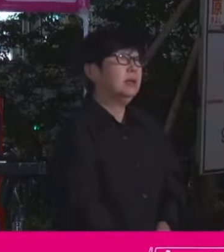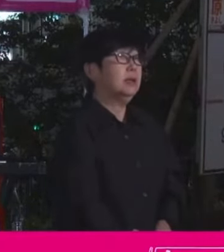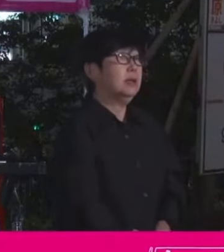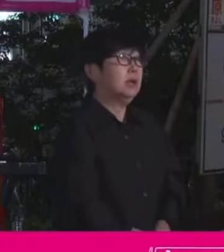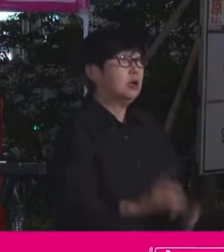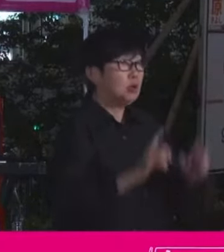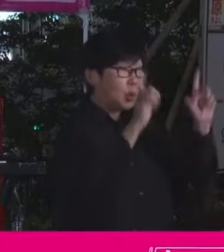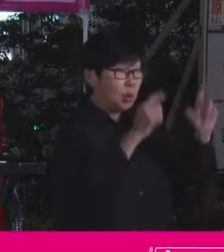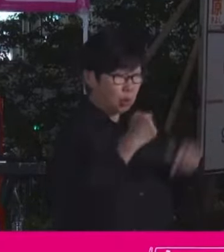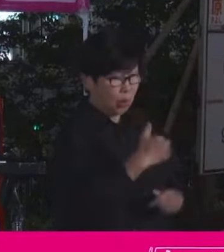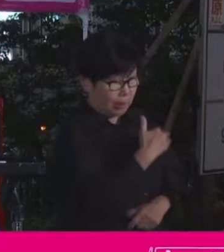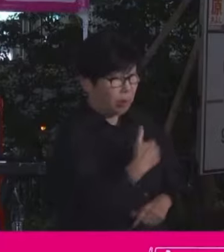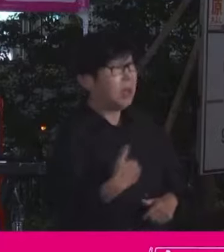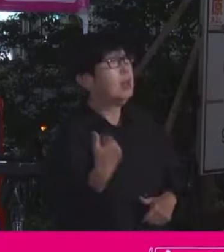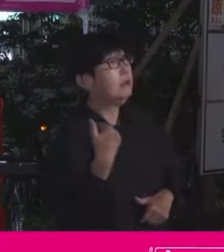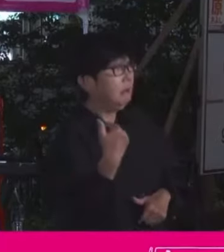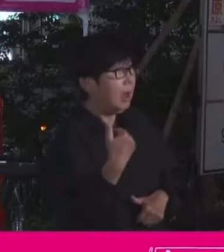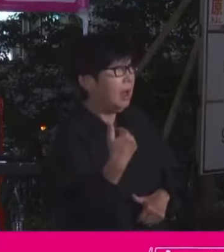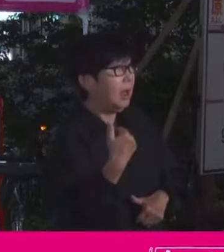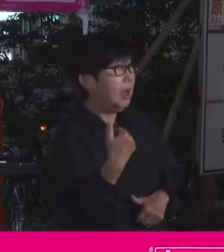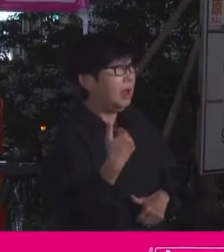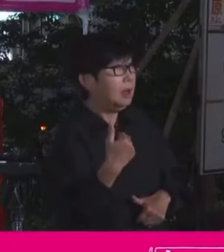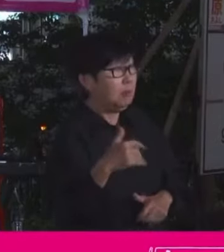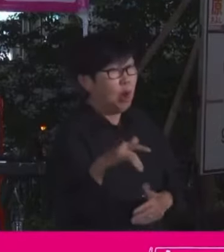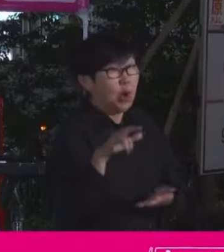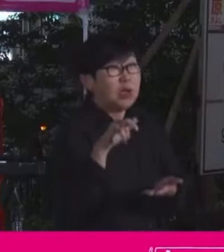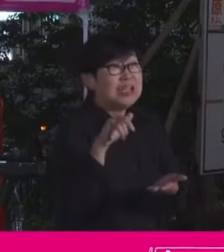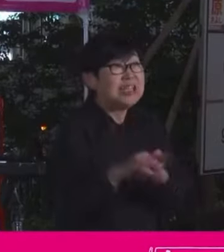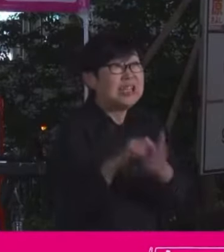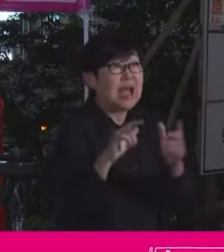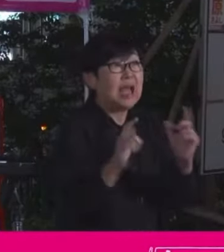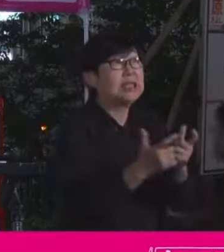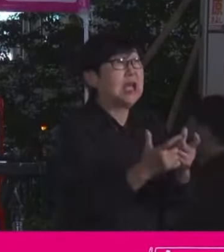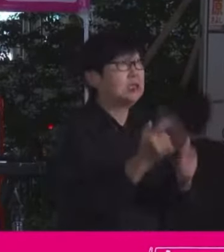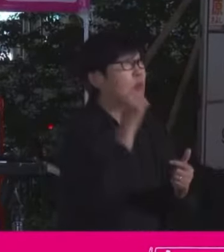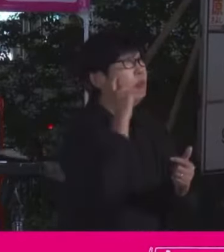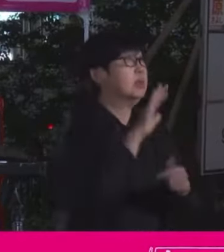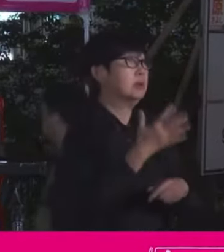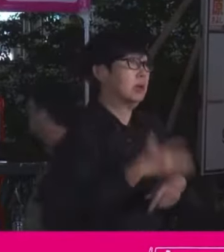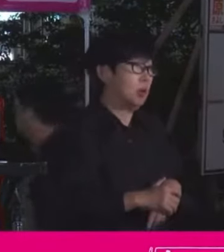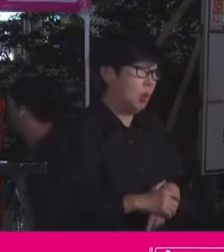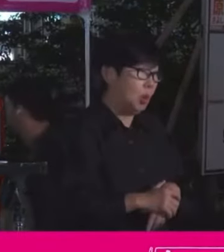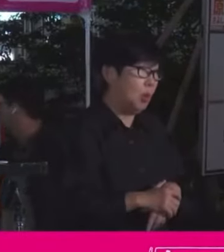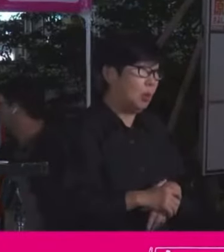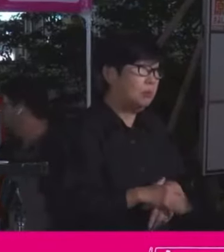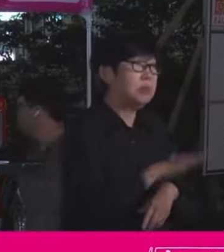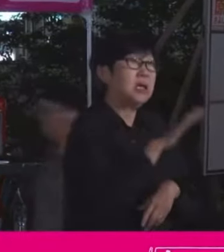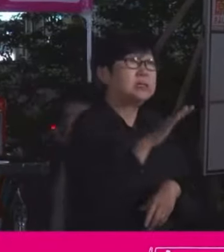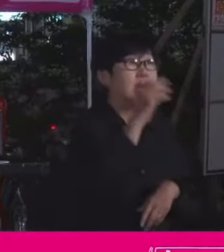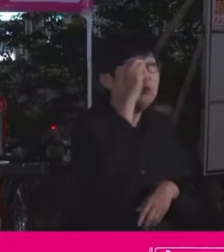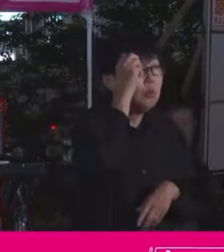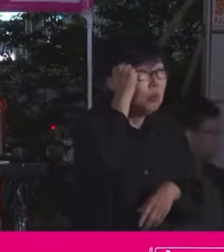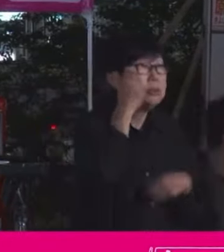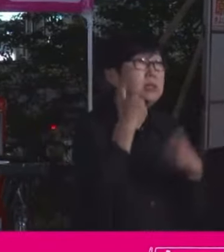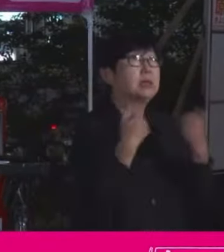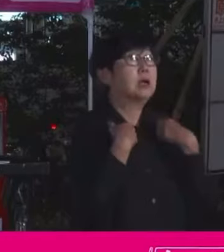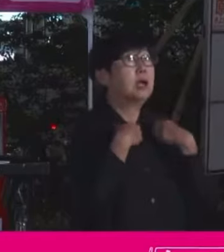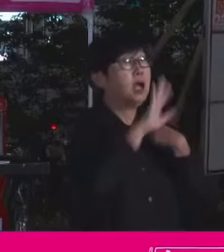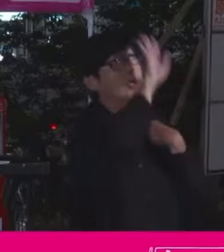東京の我々は何かそういう印象を持ってるんですけど、皆さん忘れちゃいけないことが一つあります。空を見ましょ